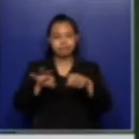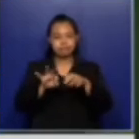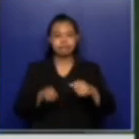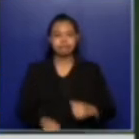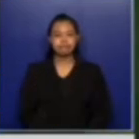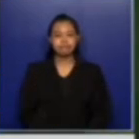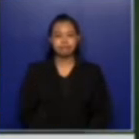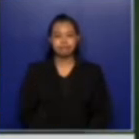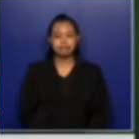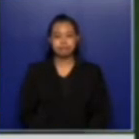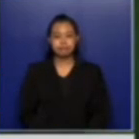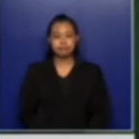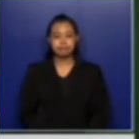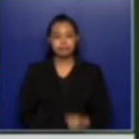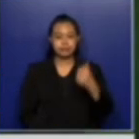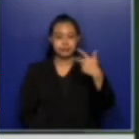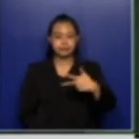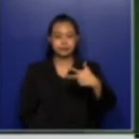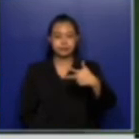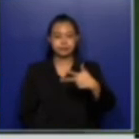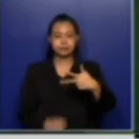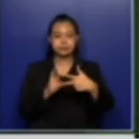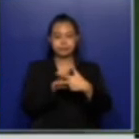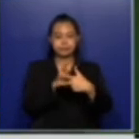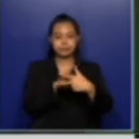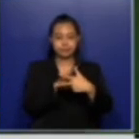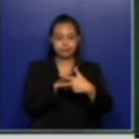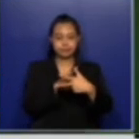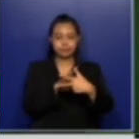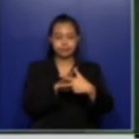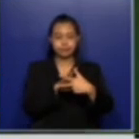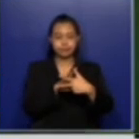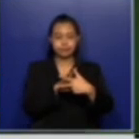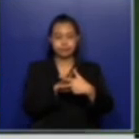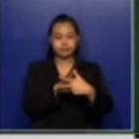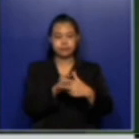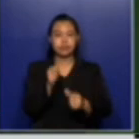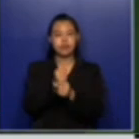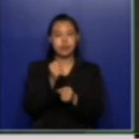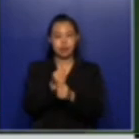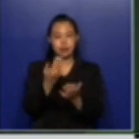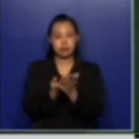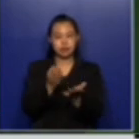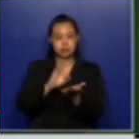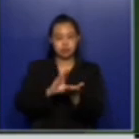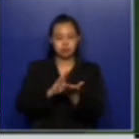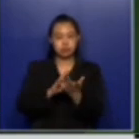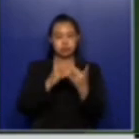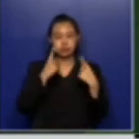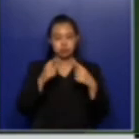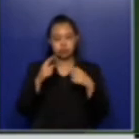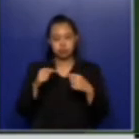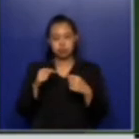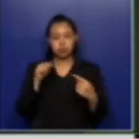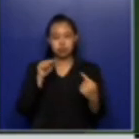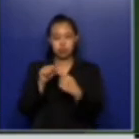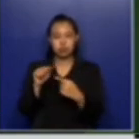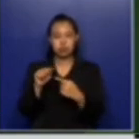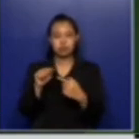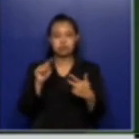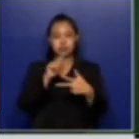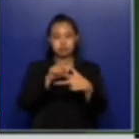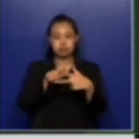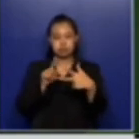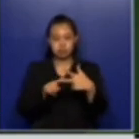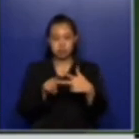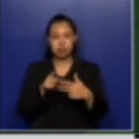มขอเสนอยุทธศาสตร์3เรื่องครับเรื่องแรกผมขอเสนอว่าการจัดทำงบประมาณนั้นจะต้องตอบสนองต่อยุทธศาสตร์เหล่านี้คือไ